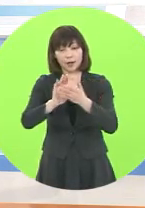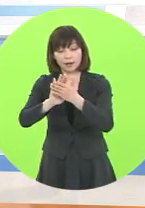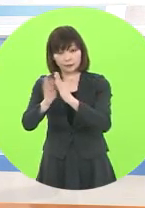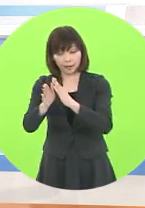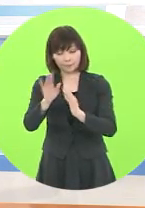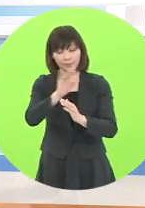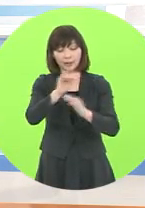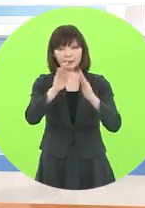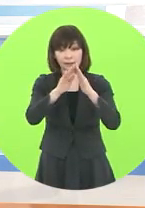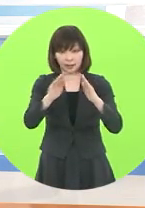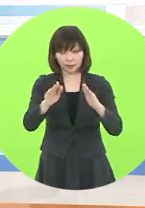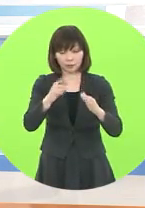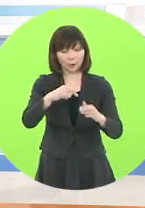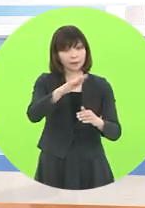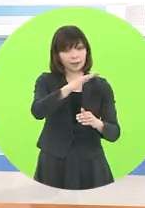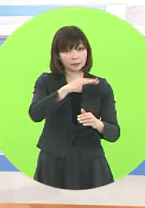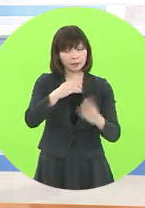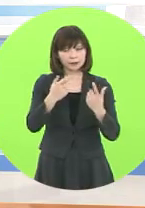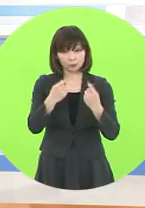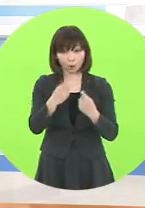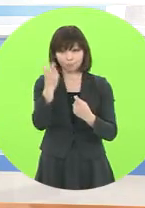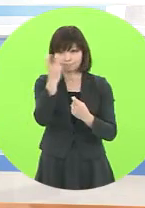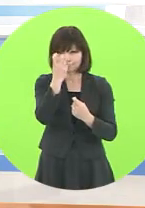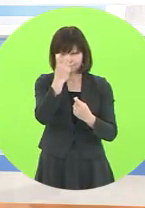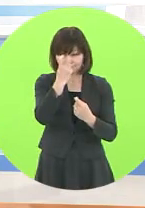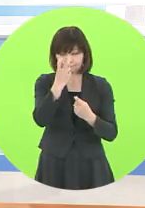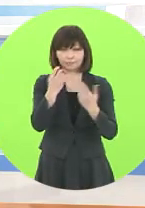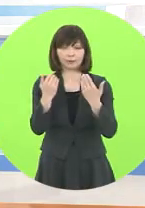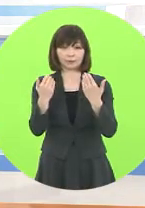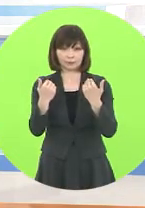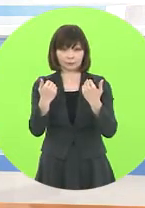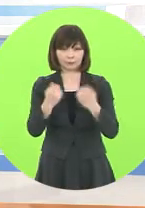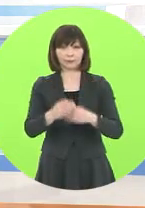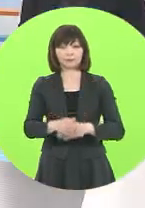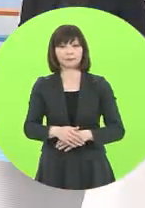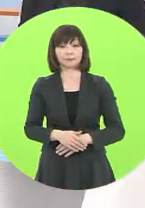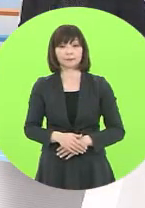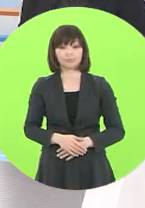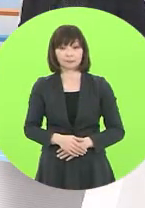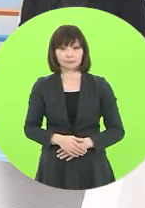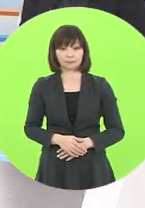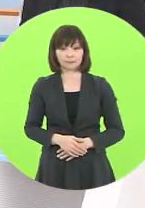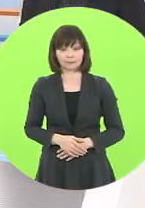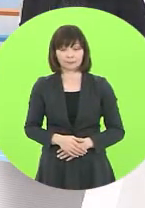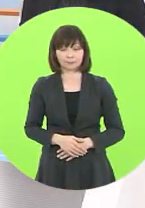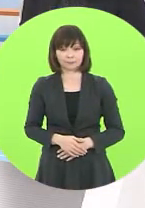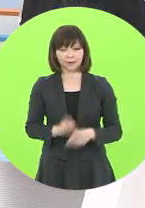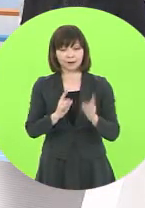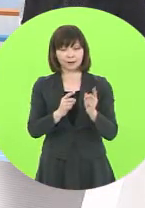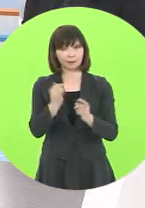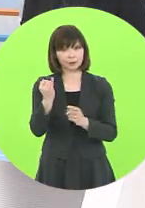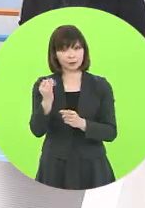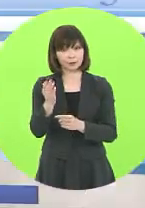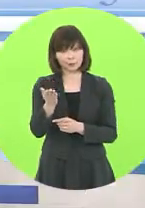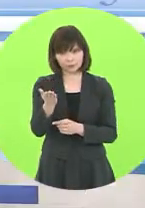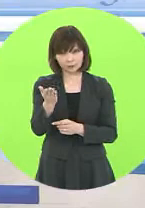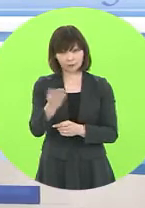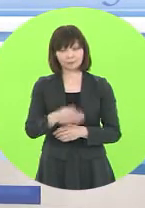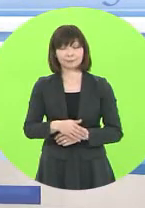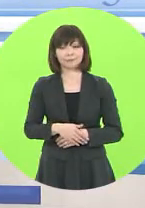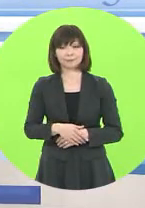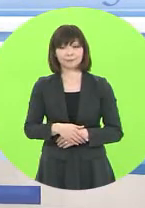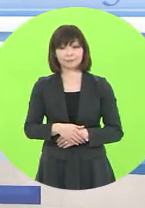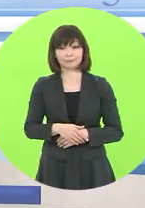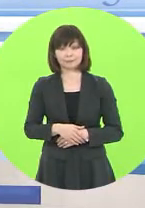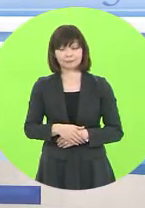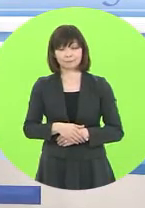会、そして私たち県民もチェックを怠らないようにしたいと思います。 加藤さんはいかがでしたか。 はい、湯